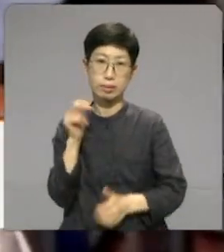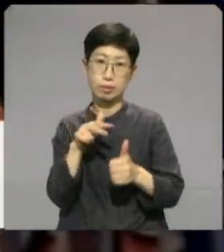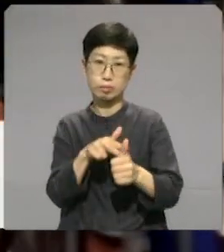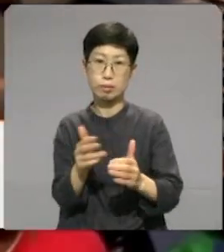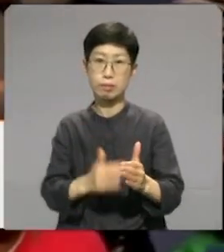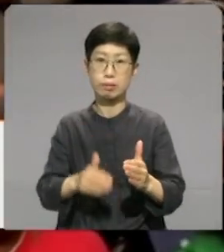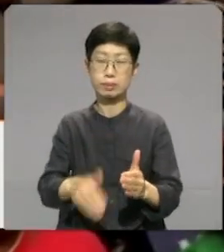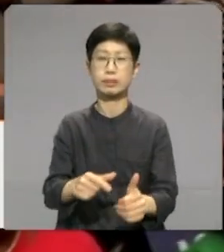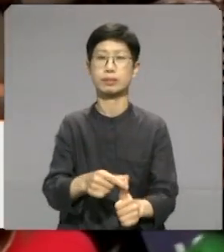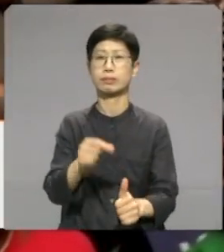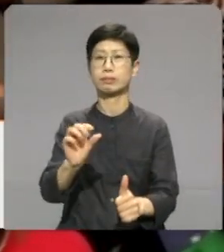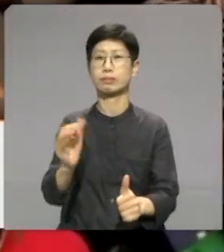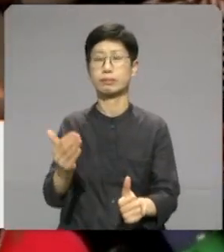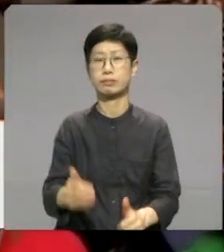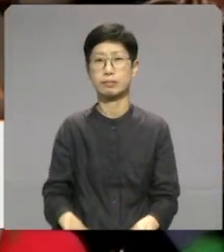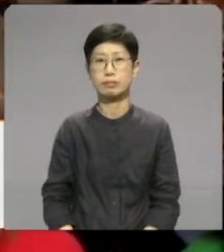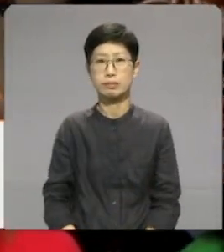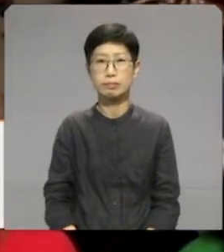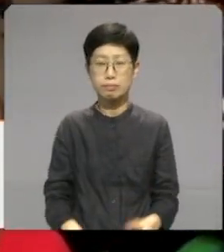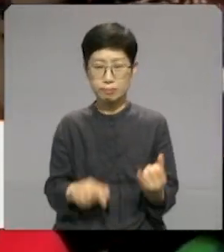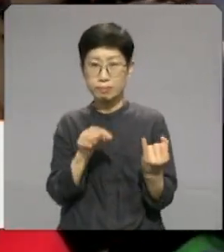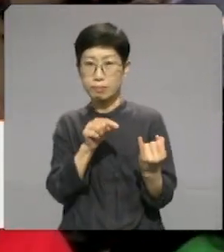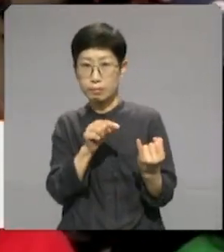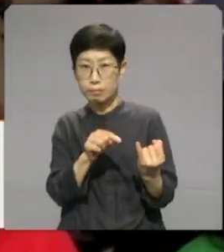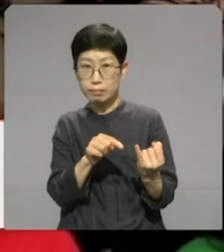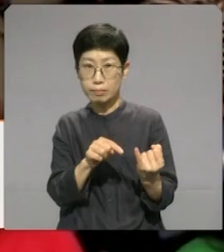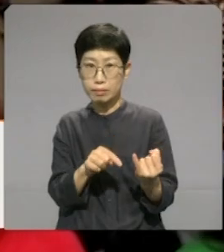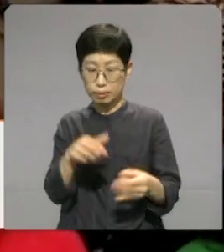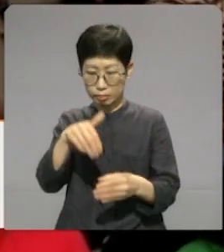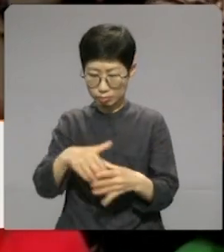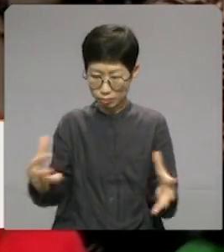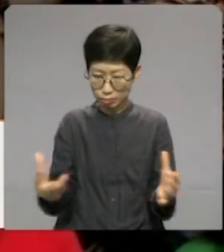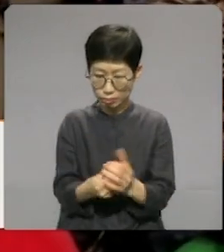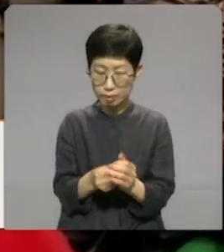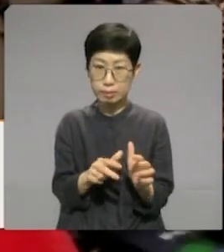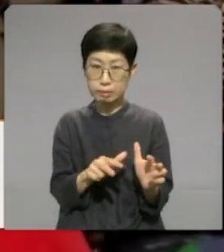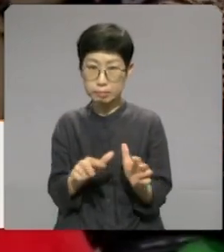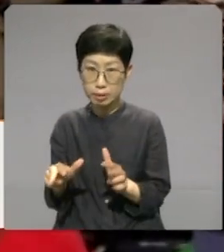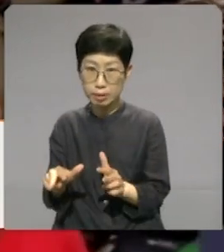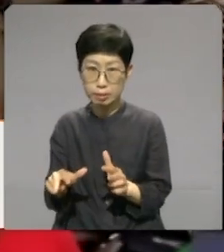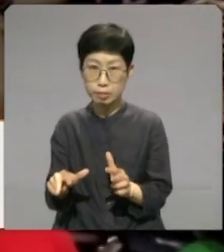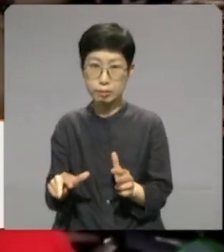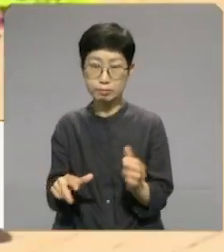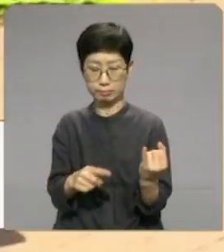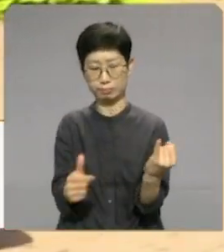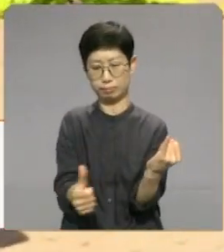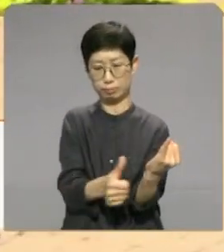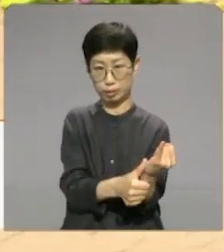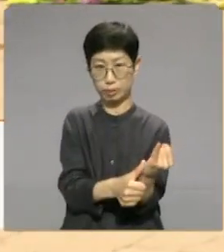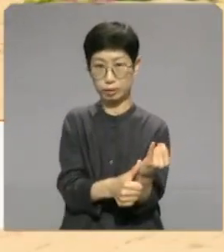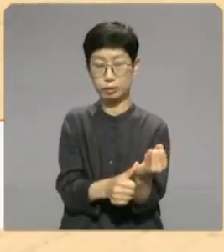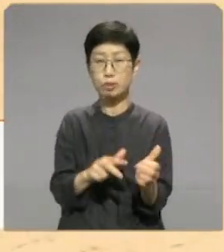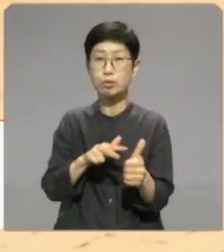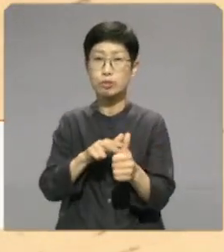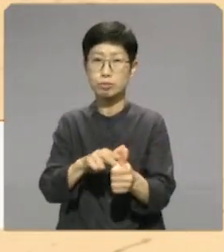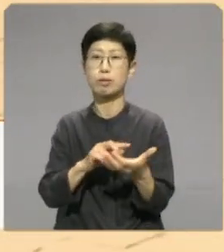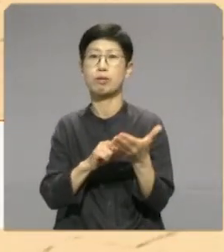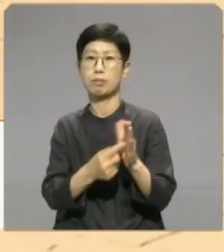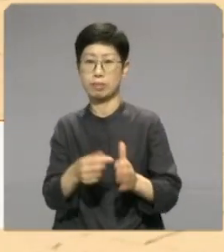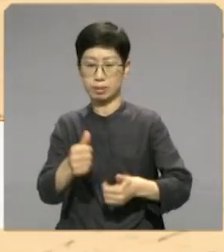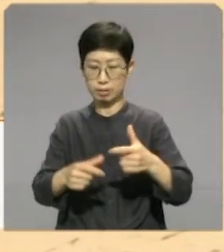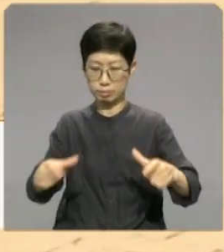공식 선출됩니다 해리스 부통령은 호명 투표를 마치는 대로 러닝메이트 후보를 발표하고 경합주 공략의